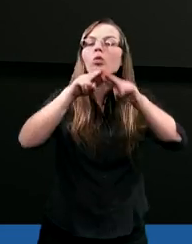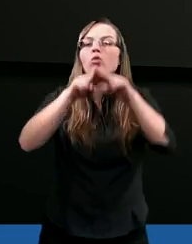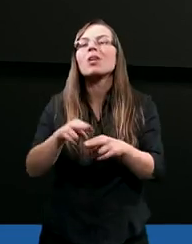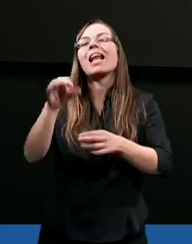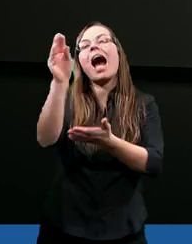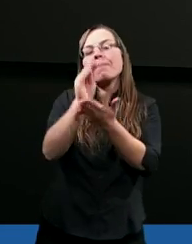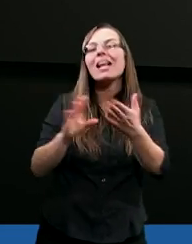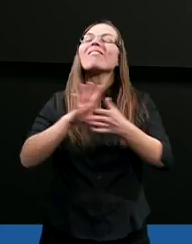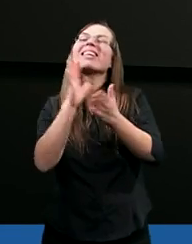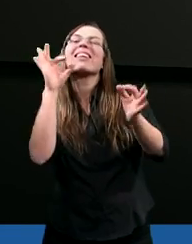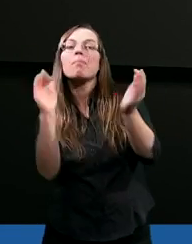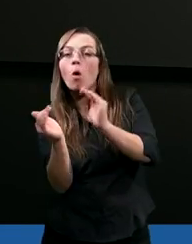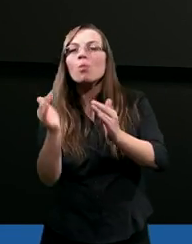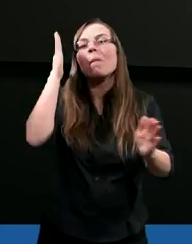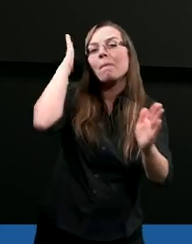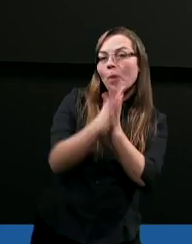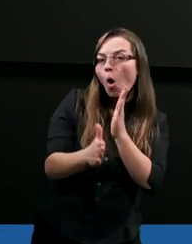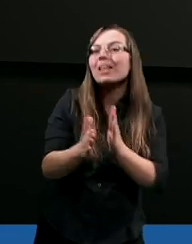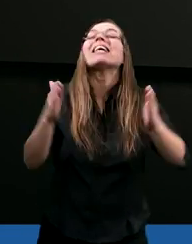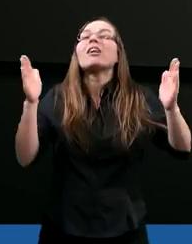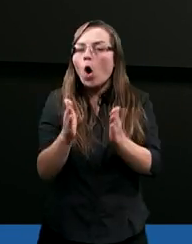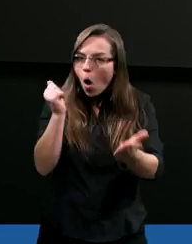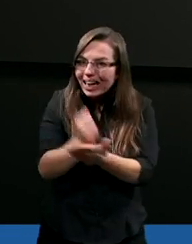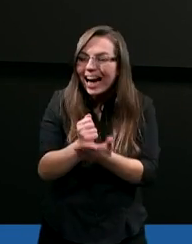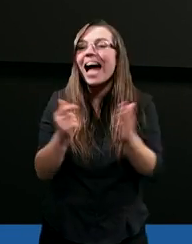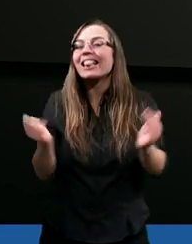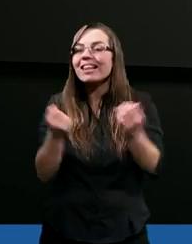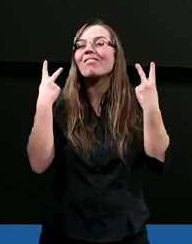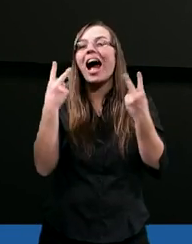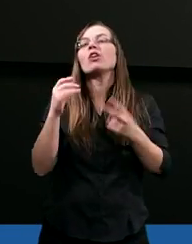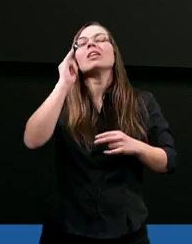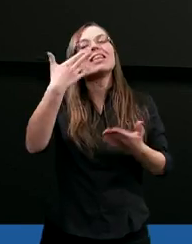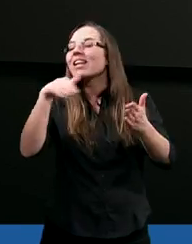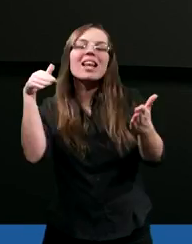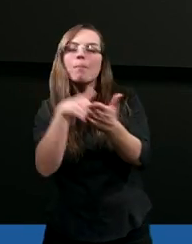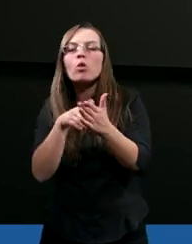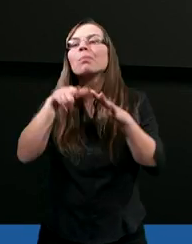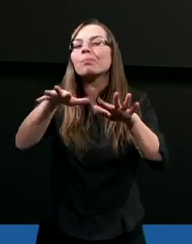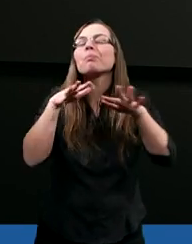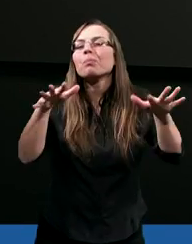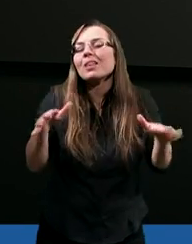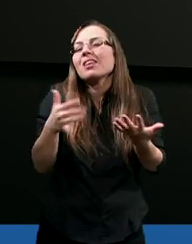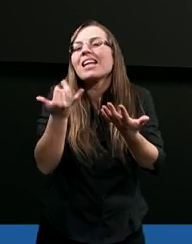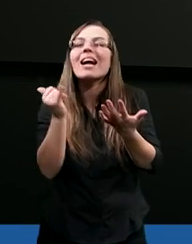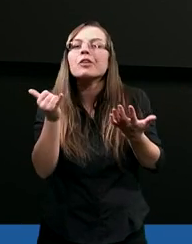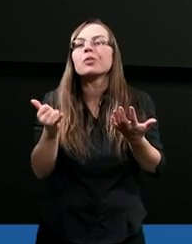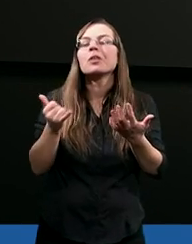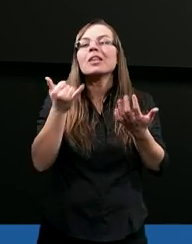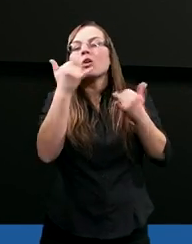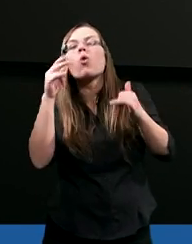napisane w sposób prosty, konkretny, a więc nie potrzeba tu w tym wypadku